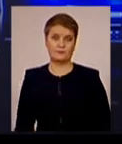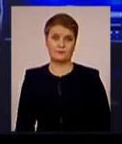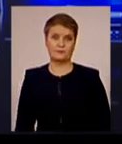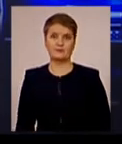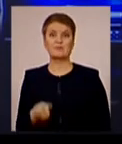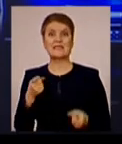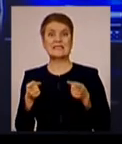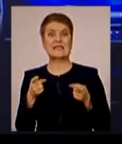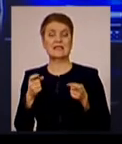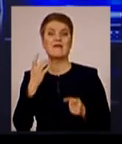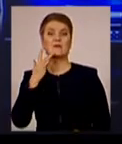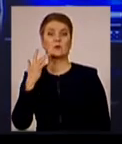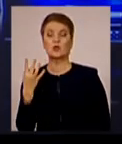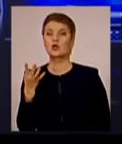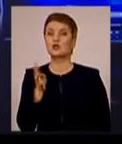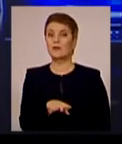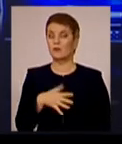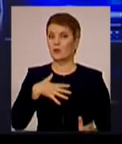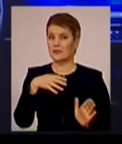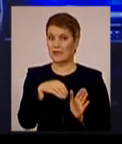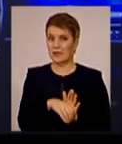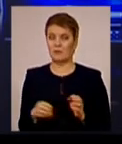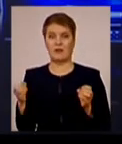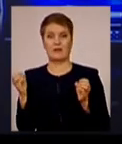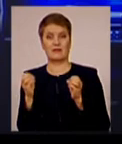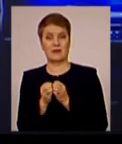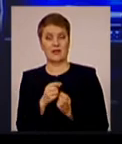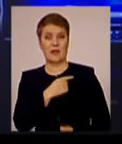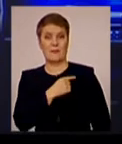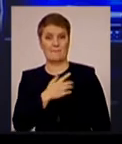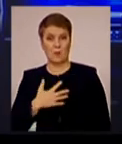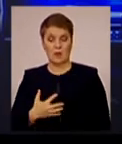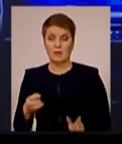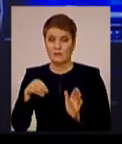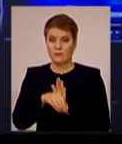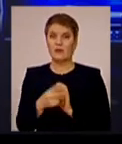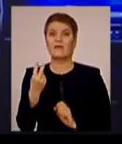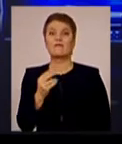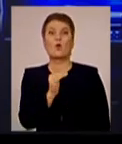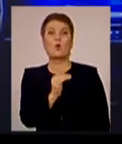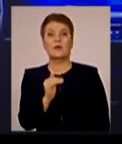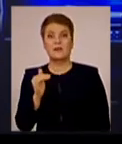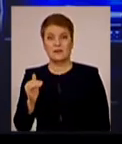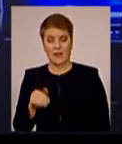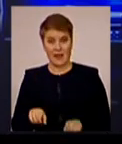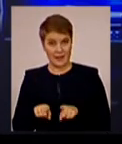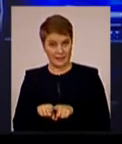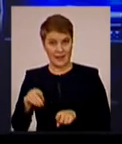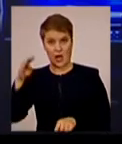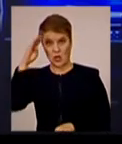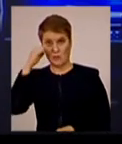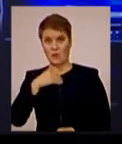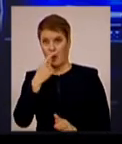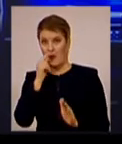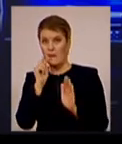Стрілянина у Сполучених Штатах. Четверо загиблих, 10 поранених, серед них двоє дітей. Так, озброєний чоловік намагався потрапити до школи у